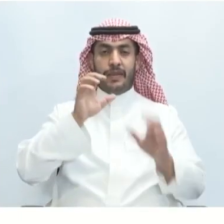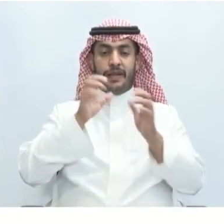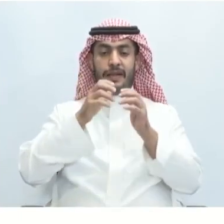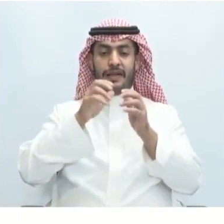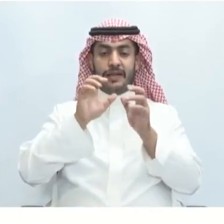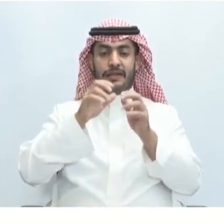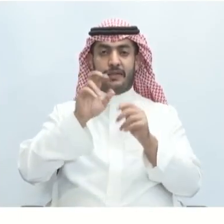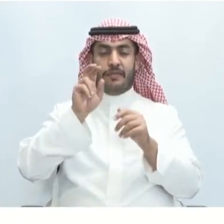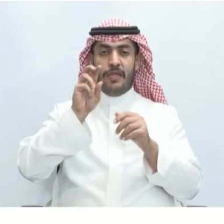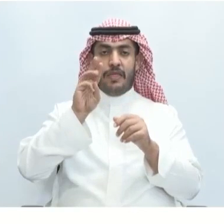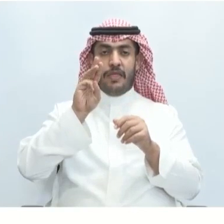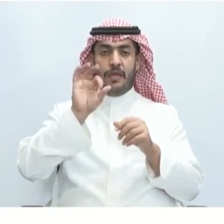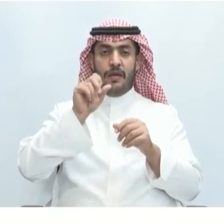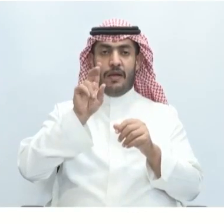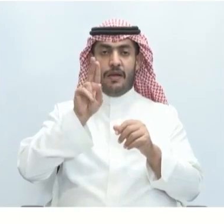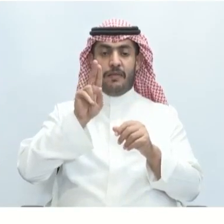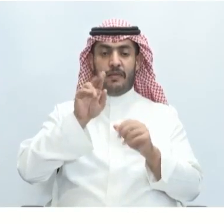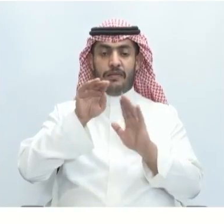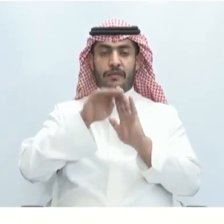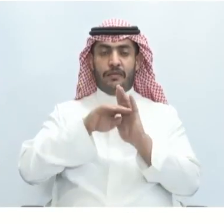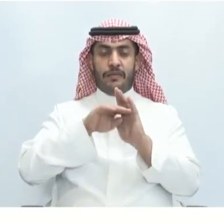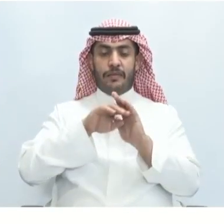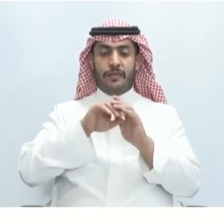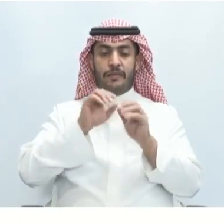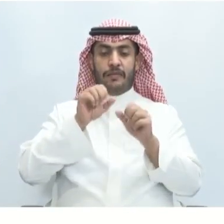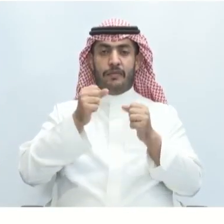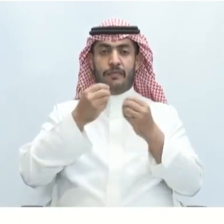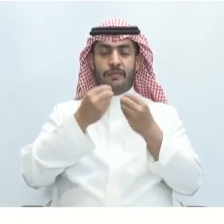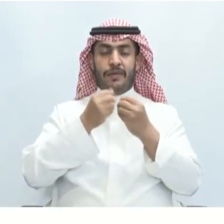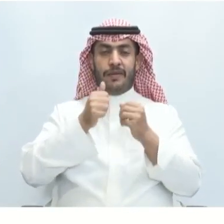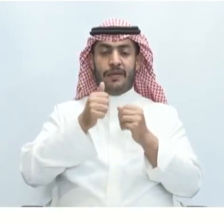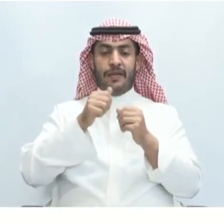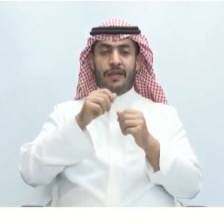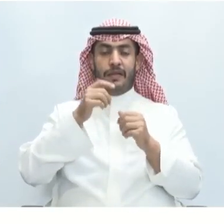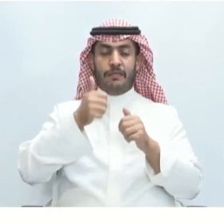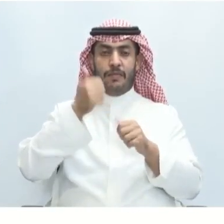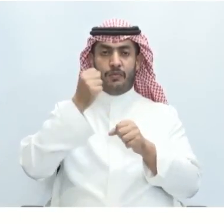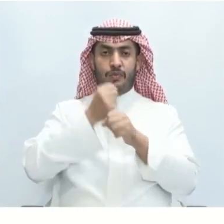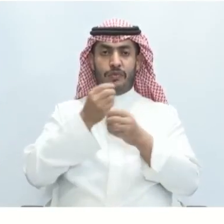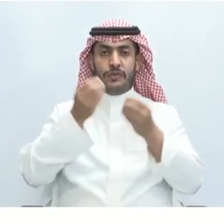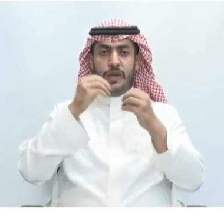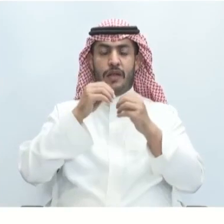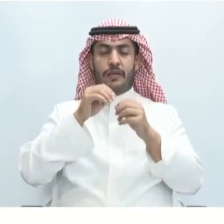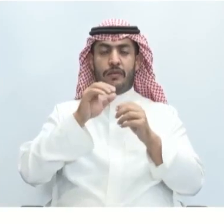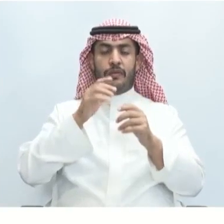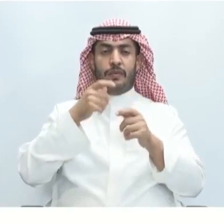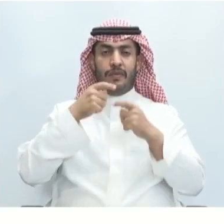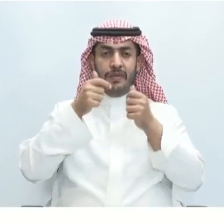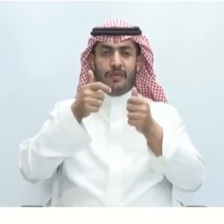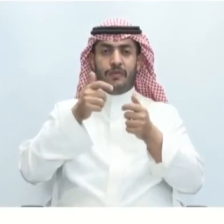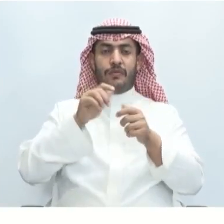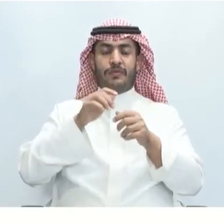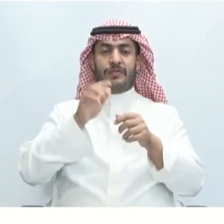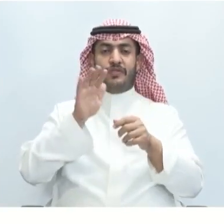الثوابت لدينا هنالك ثوابت ثابته ما يتعلق في النطاق الاستيعابيه سعه الشحن التكلفه